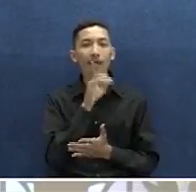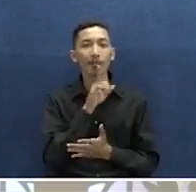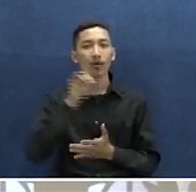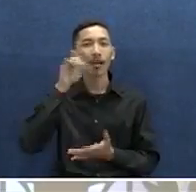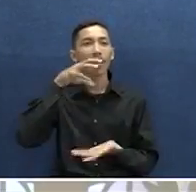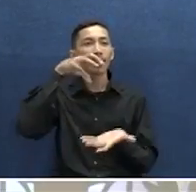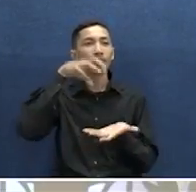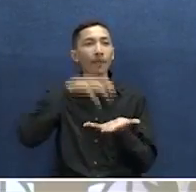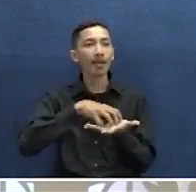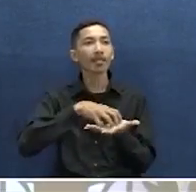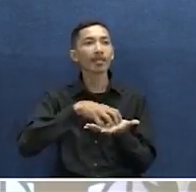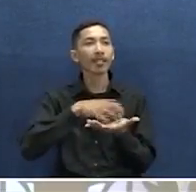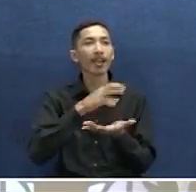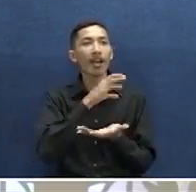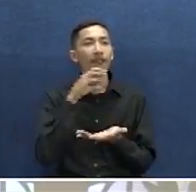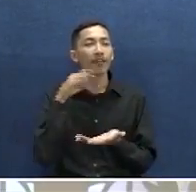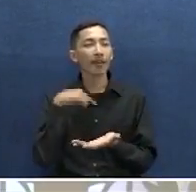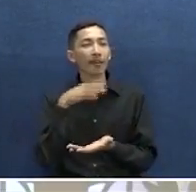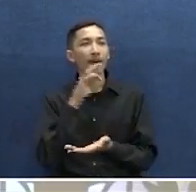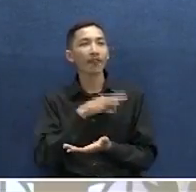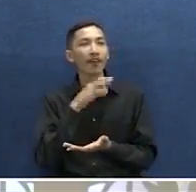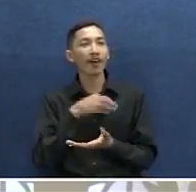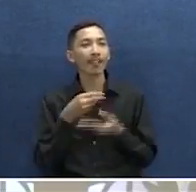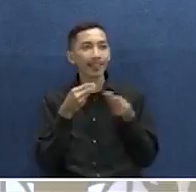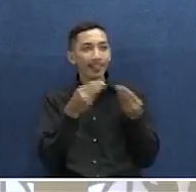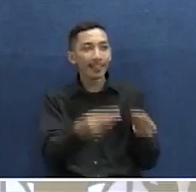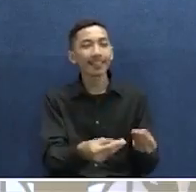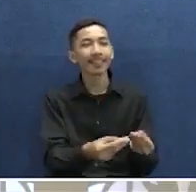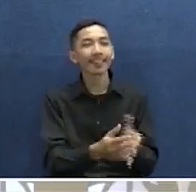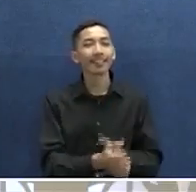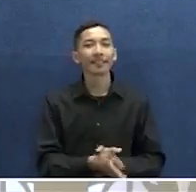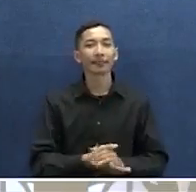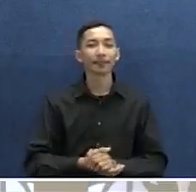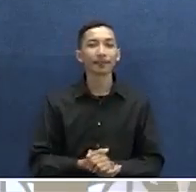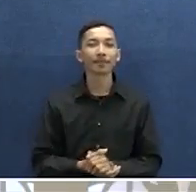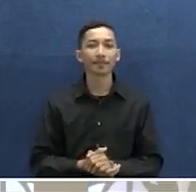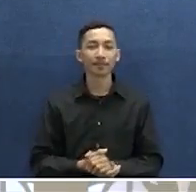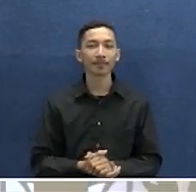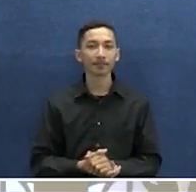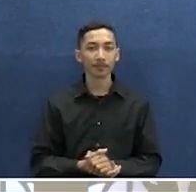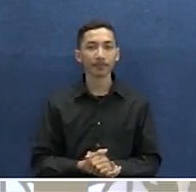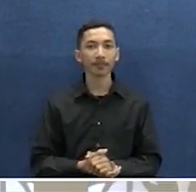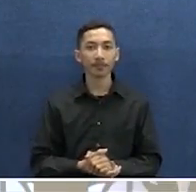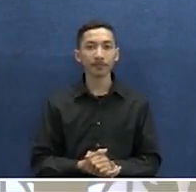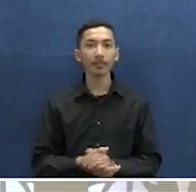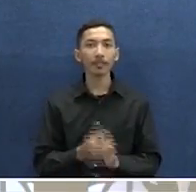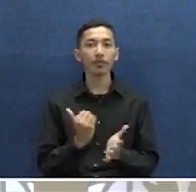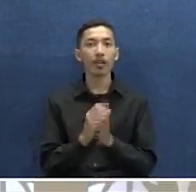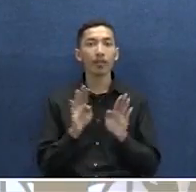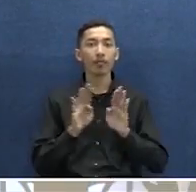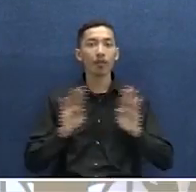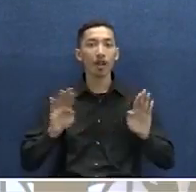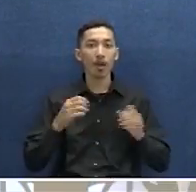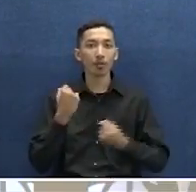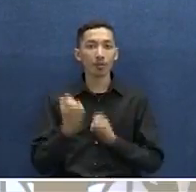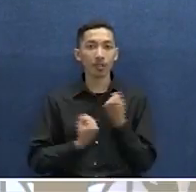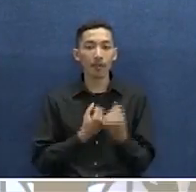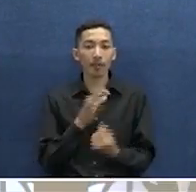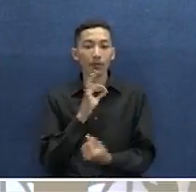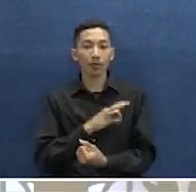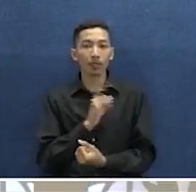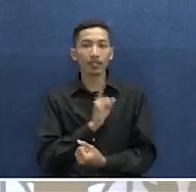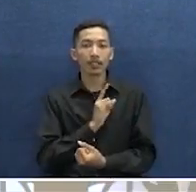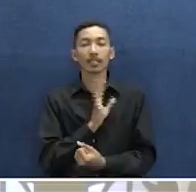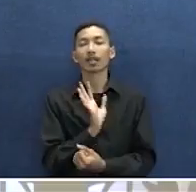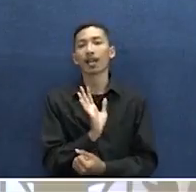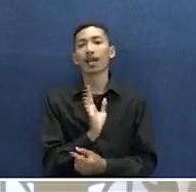tempat usaha gue bisa bawa manfaat buat orang banyak minum pastinya jadi memang Kan kalau buka usaha itu tidak hanya untuk menguntungkan kita sendiri